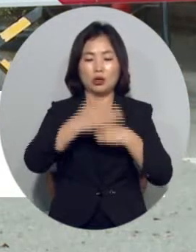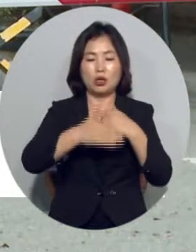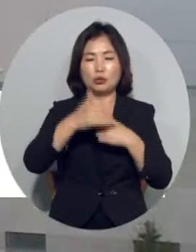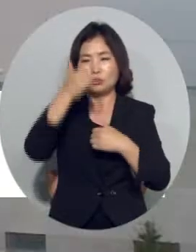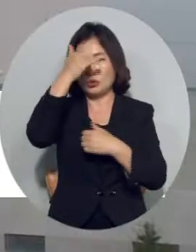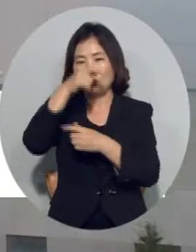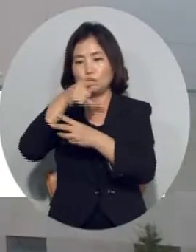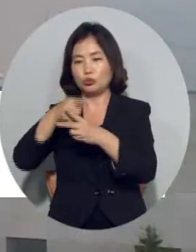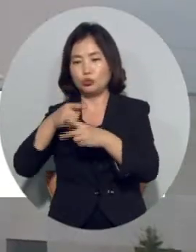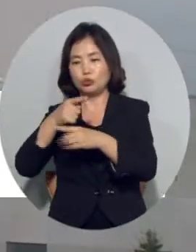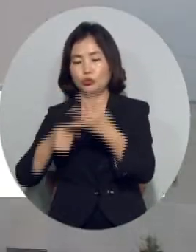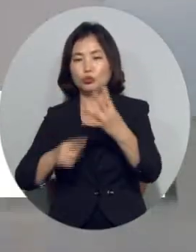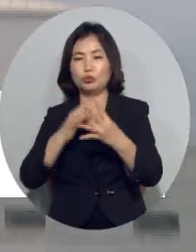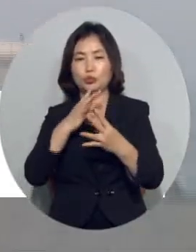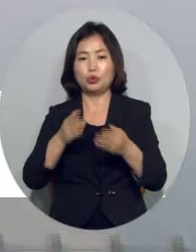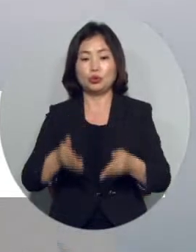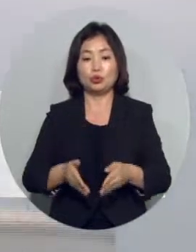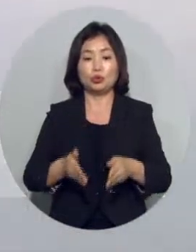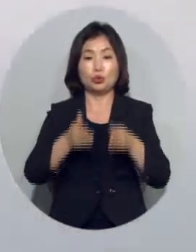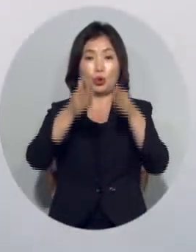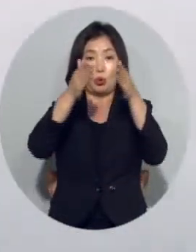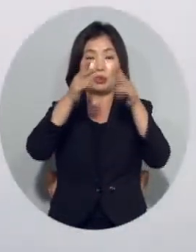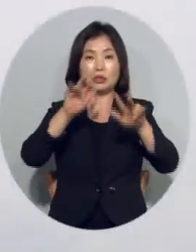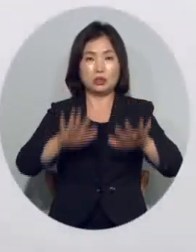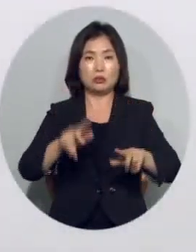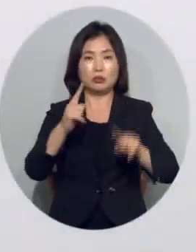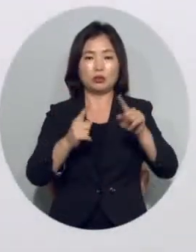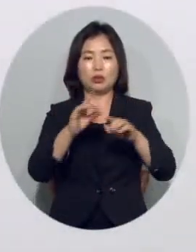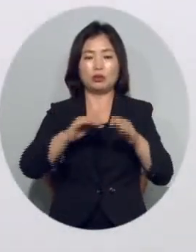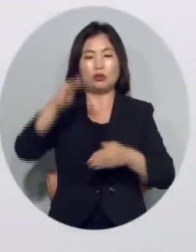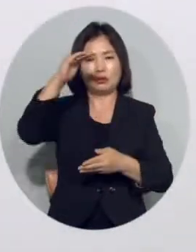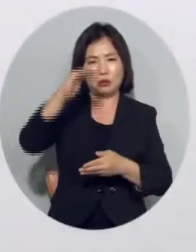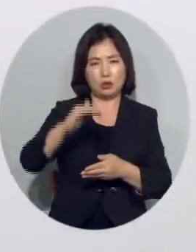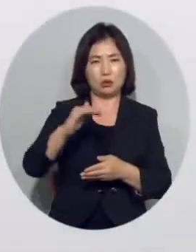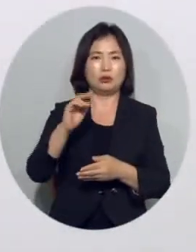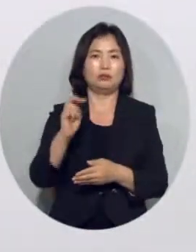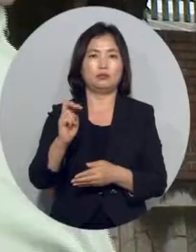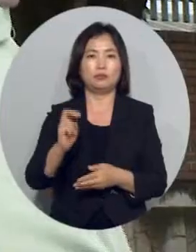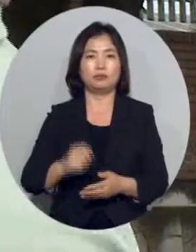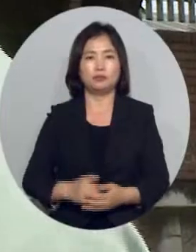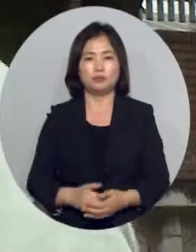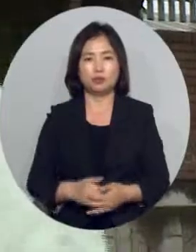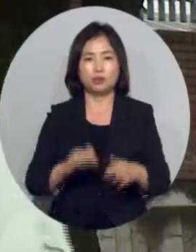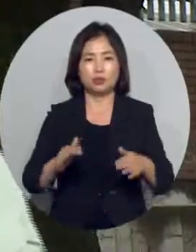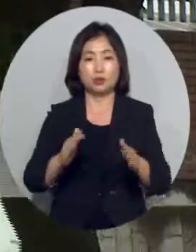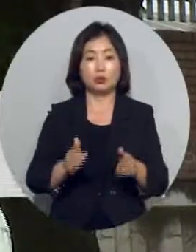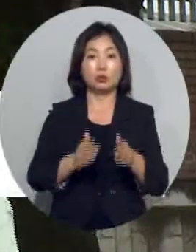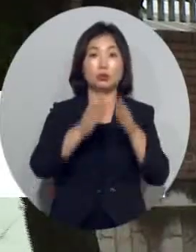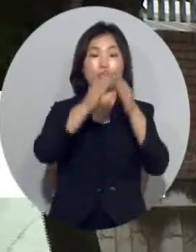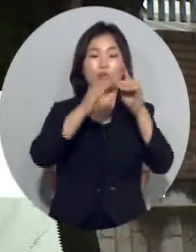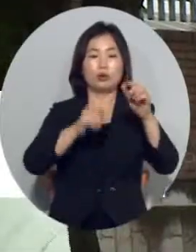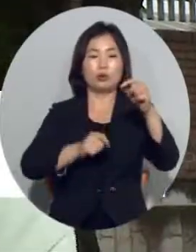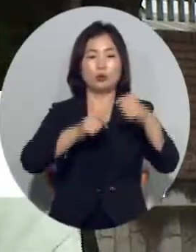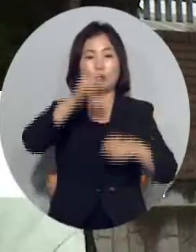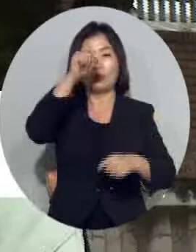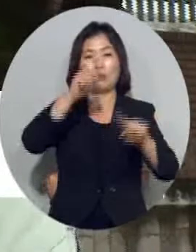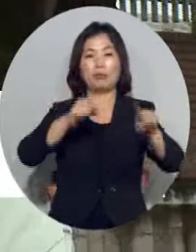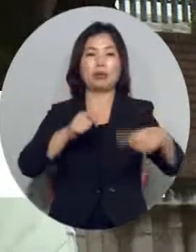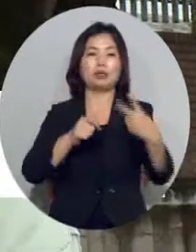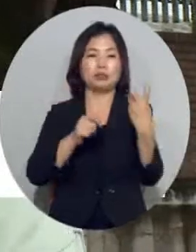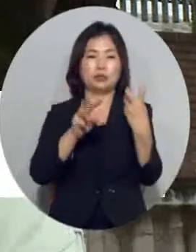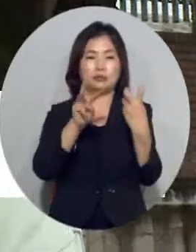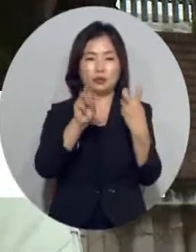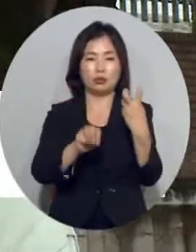뿐입니다 굴뚝 높이도 지금 보다 낮아 질 예정입니다 현재 굴 통 높이가 120m 입니다